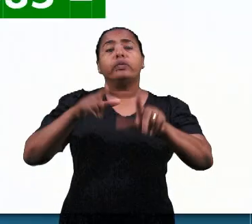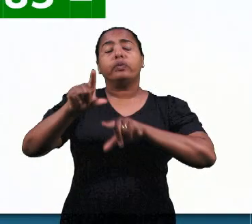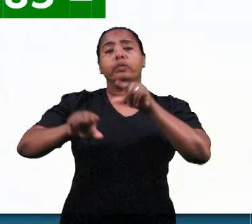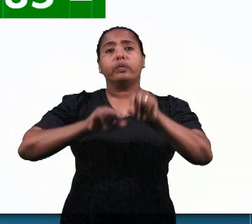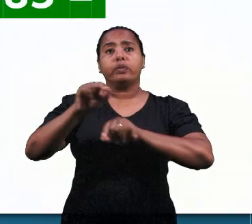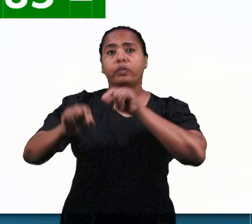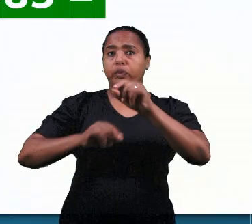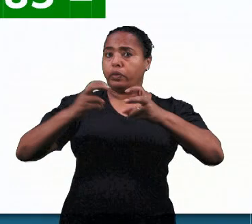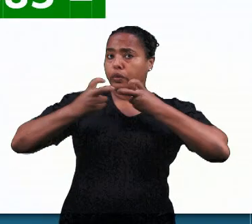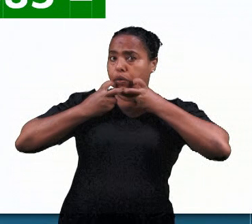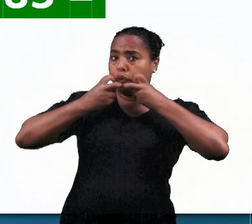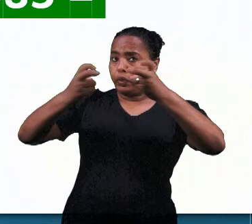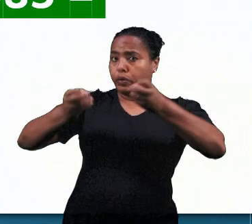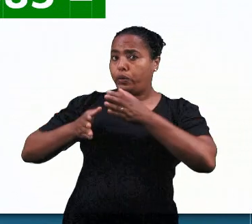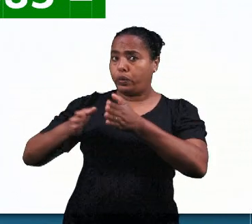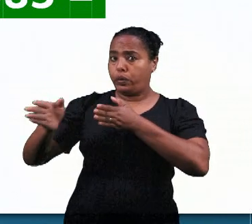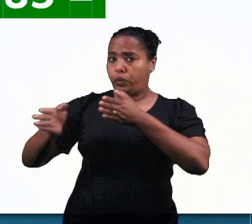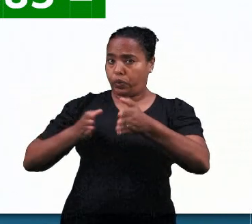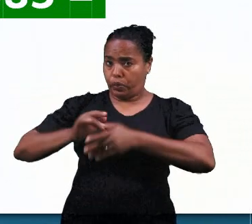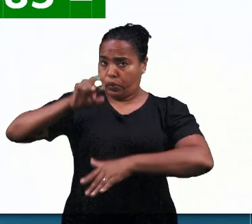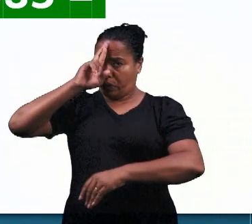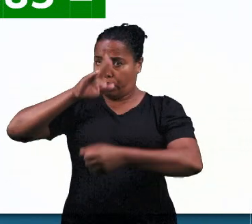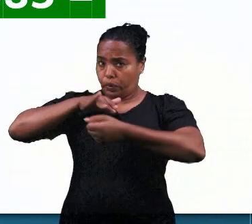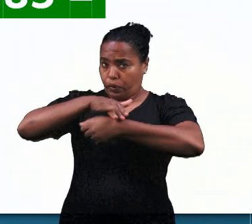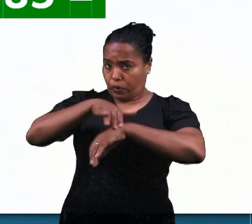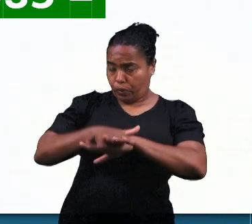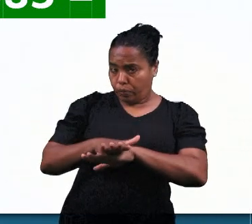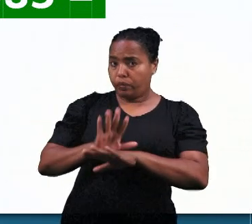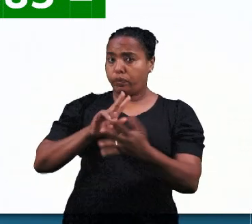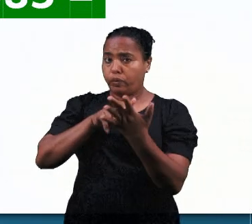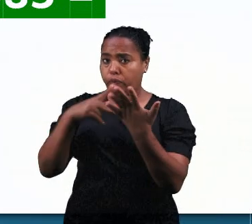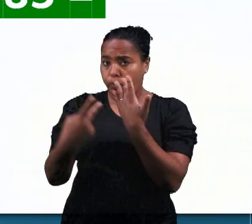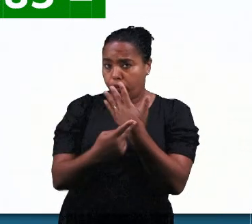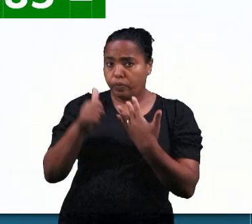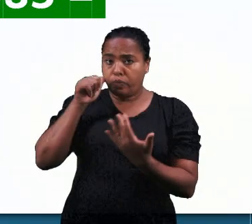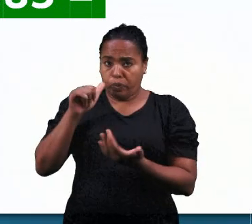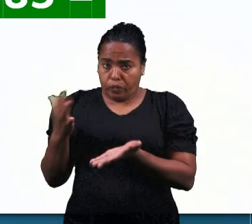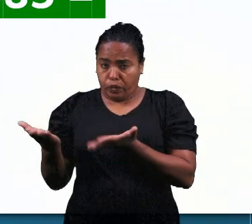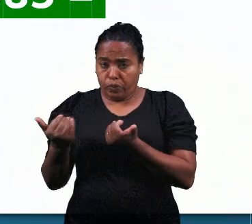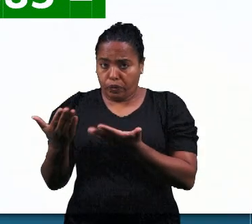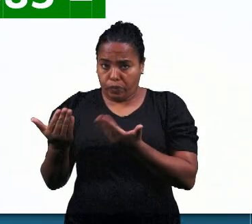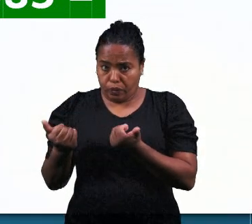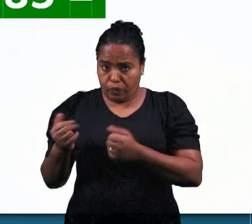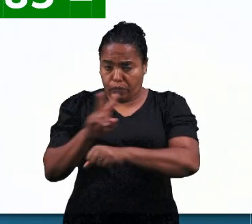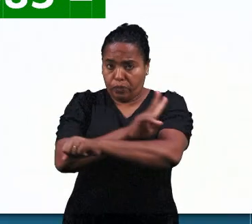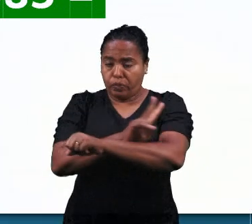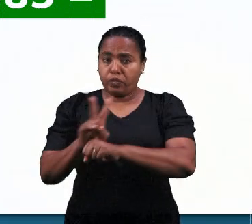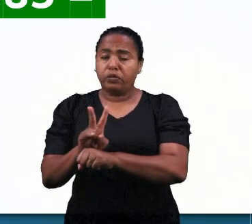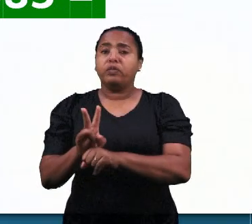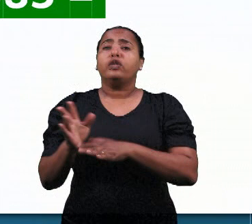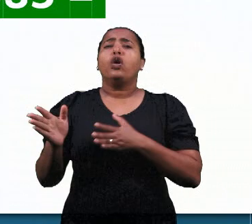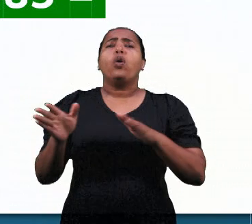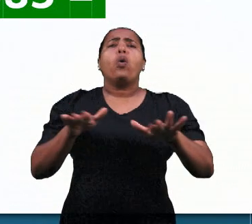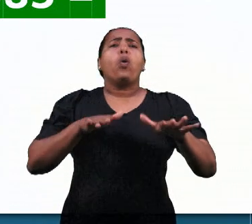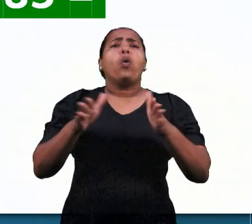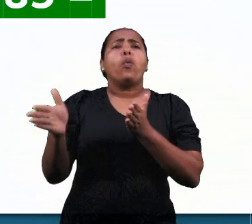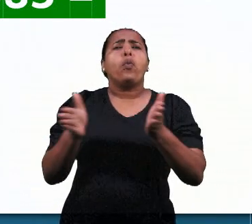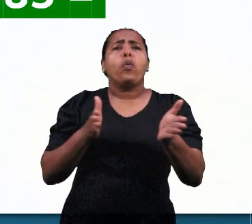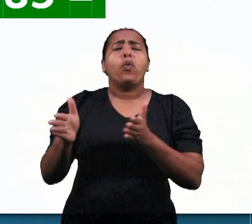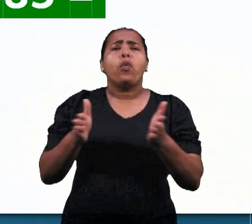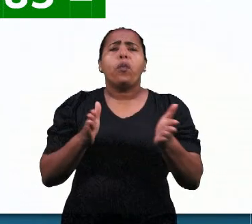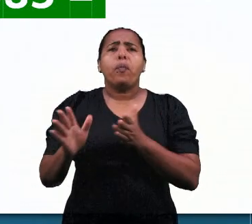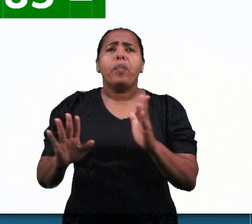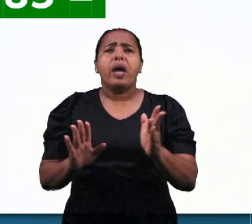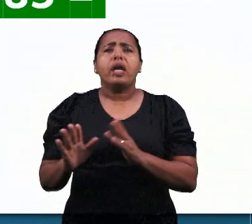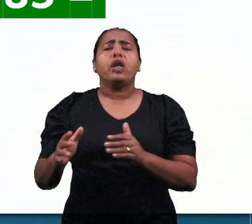question nous dit, le cri de la minuit, cité dans la parabole des 10 vierges, se passera au milieu des avertissements solennels